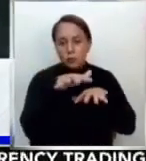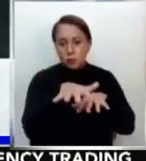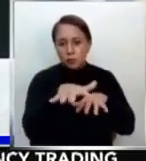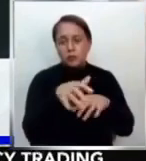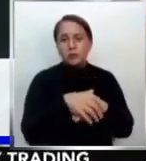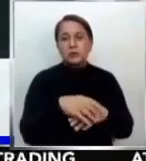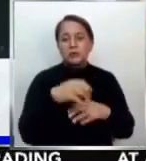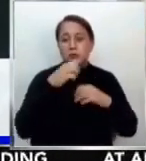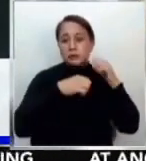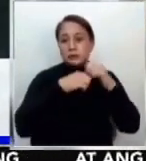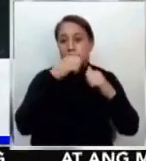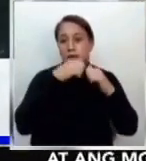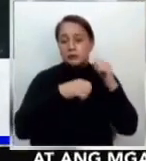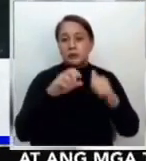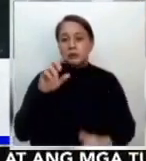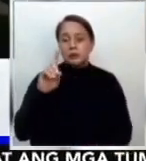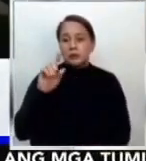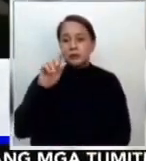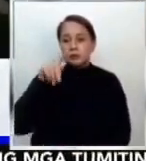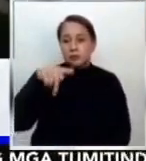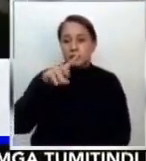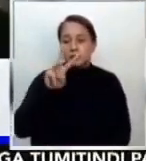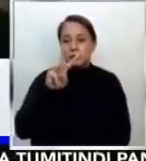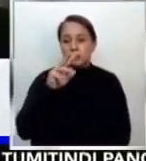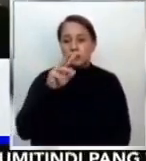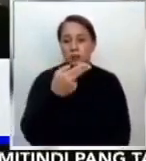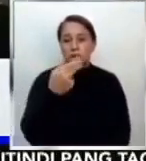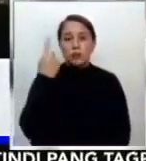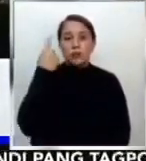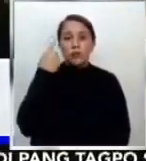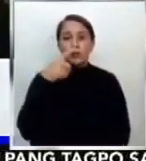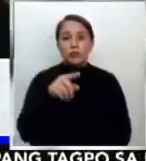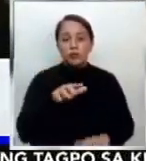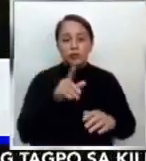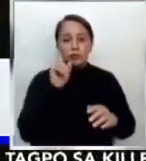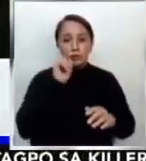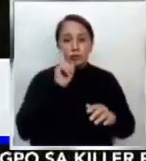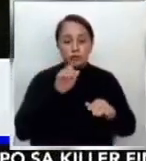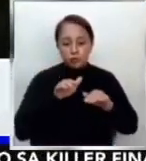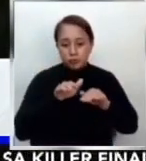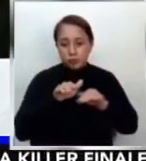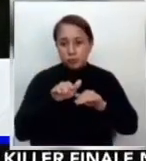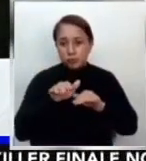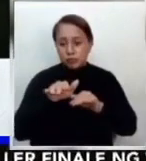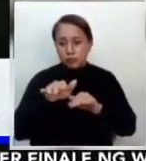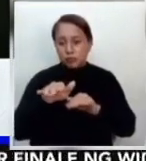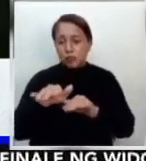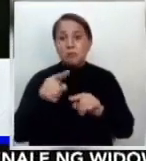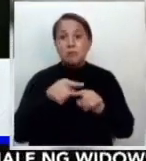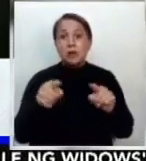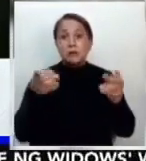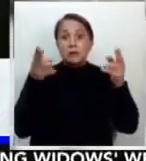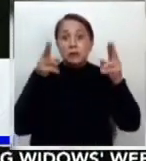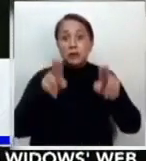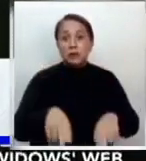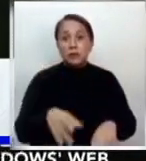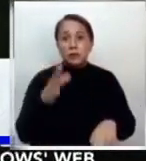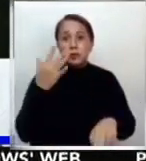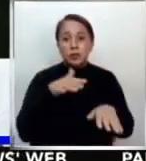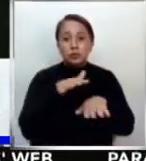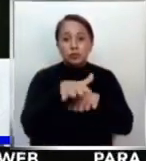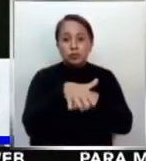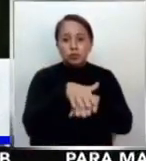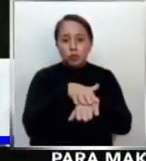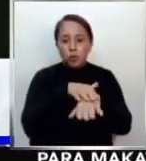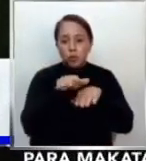ng DPWH, para lang daw sana sa flowing traffic ang naturang tulay. Ang kaso, bunsod ng mabagal na daloy,